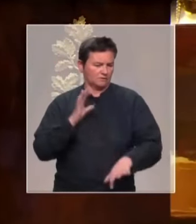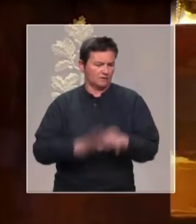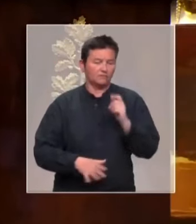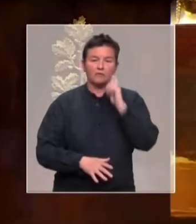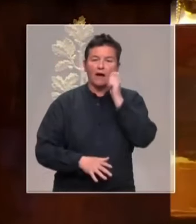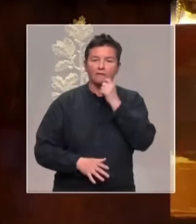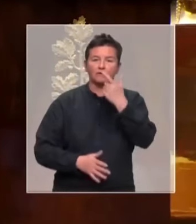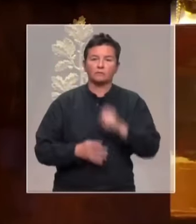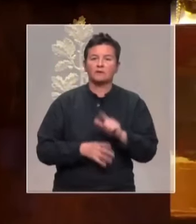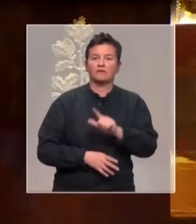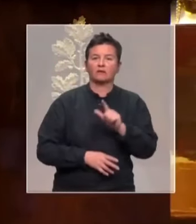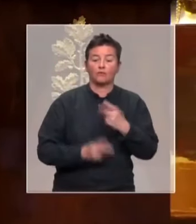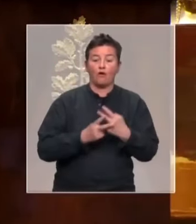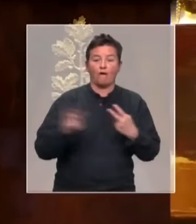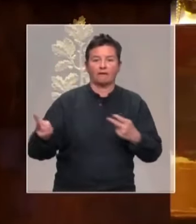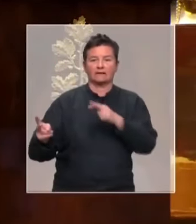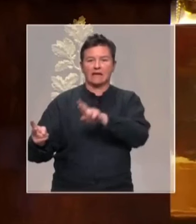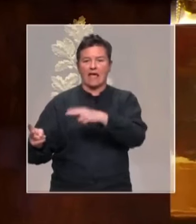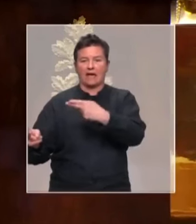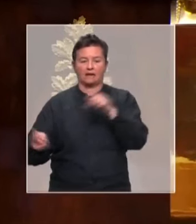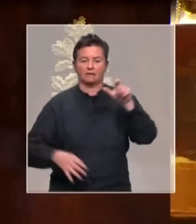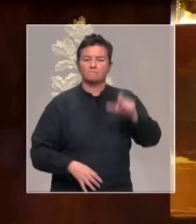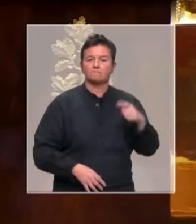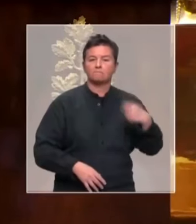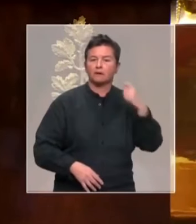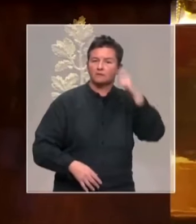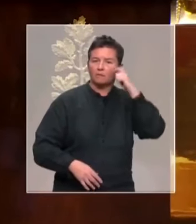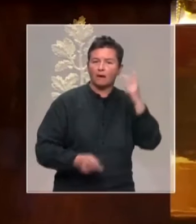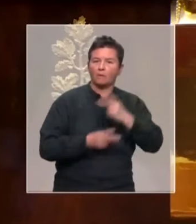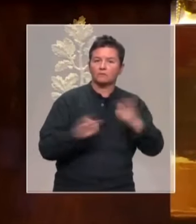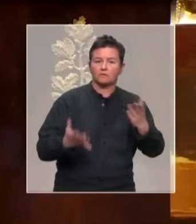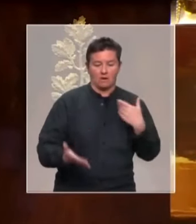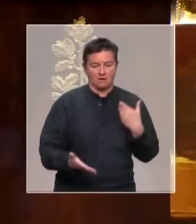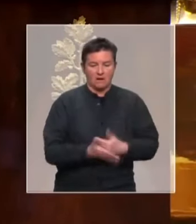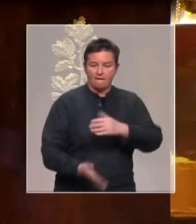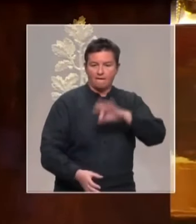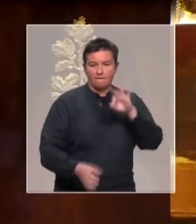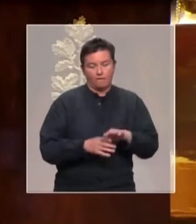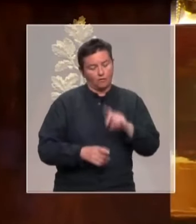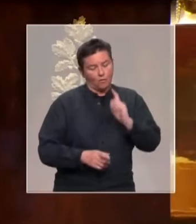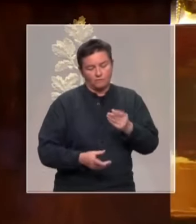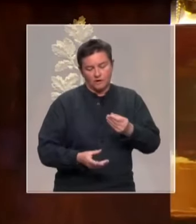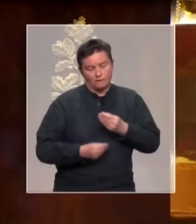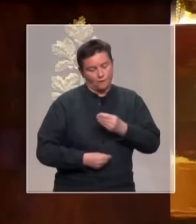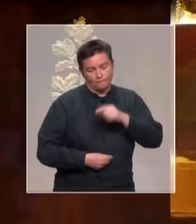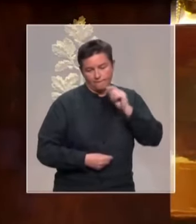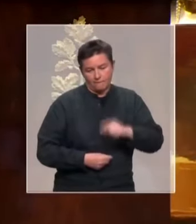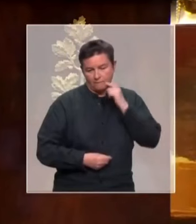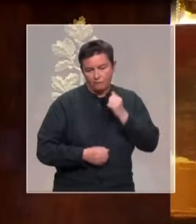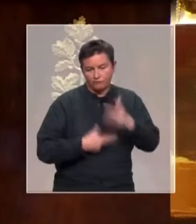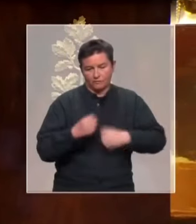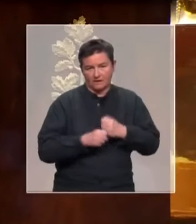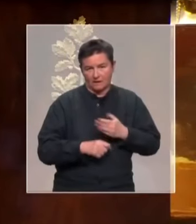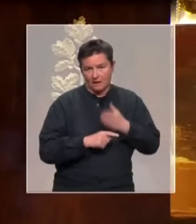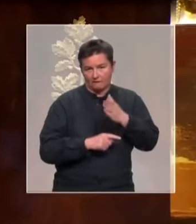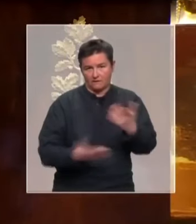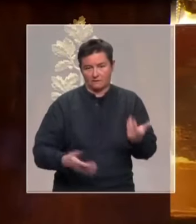ans et député depuis 22 ans comme leur candidat commun pour la Présidence de l'Assemblée cet élu est un habitué de l'hémicycle